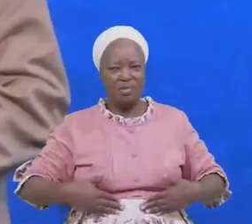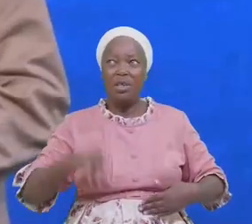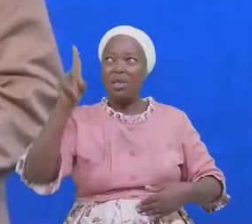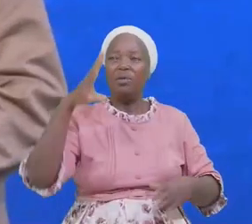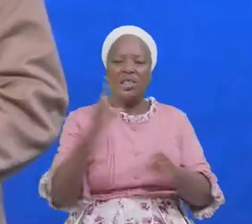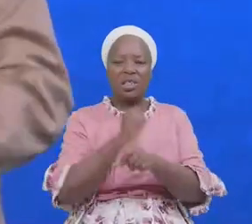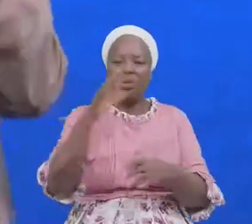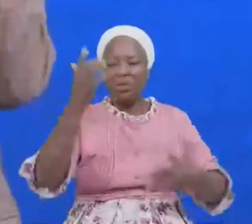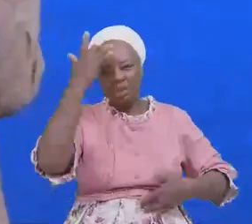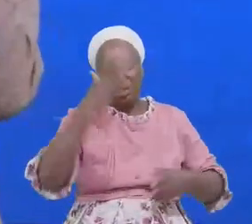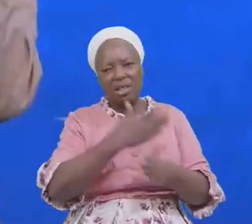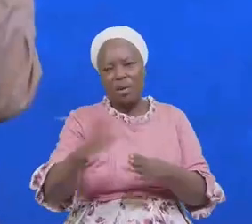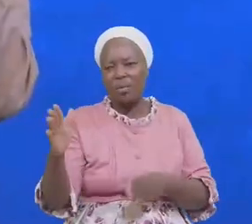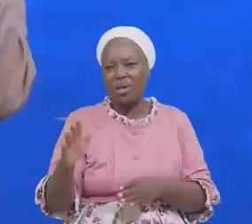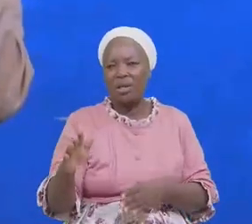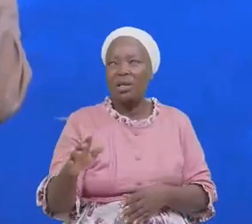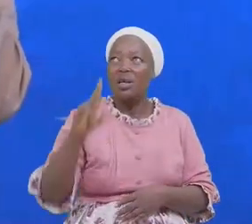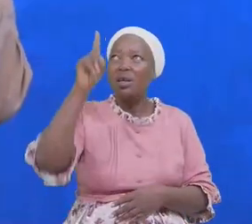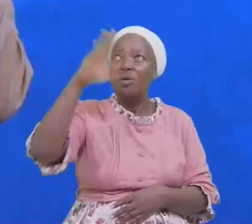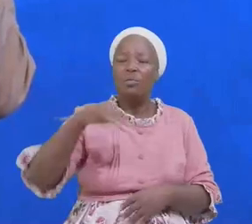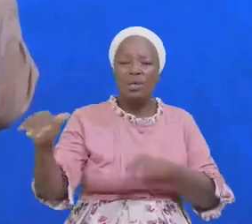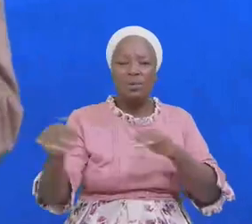ta maladie.